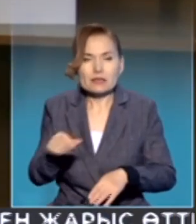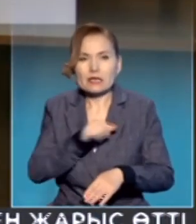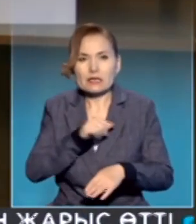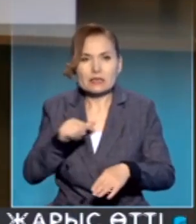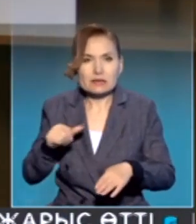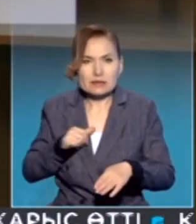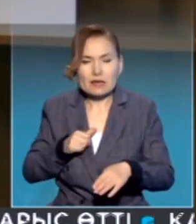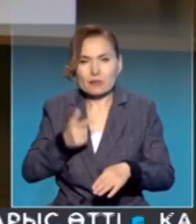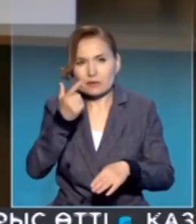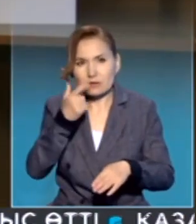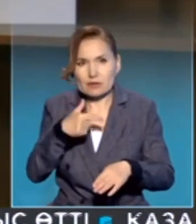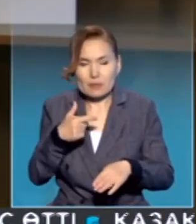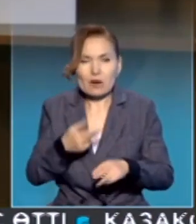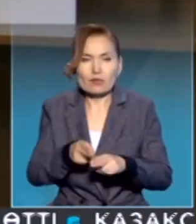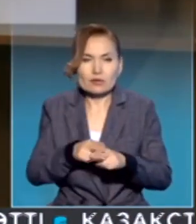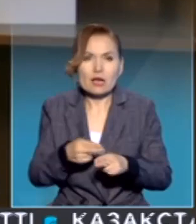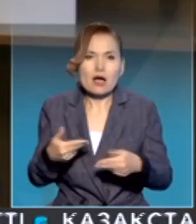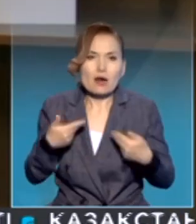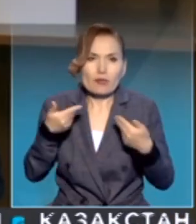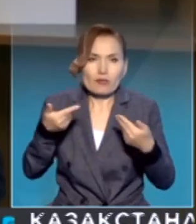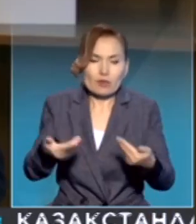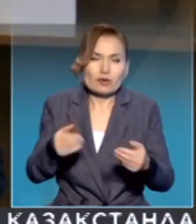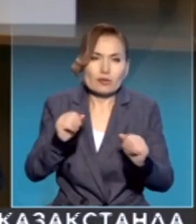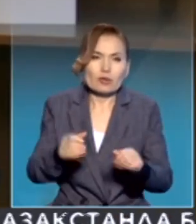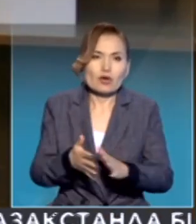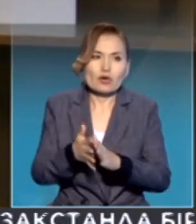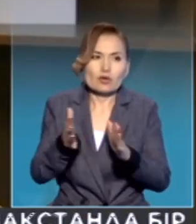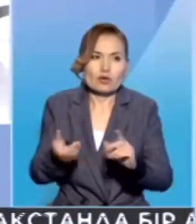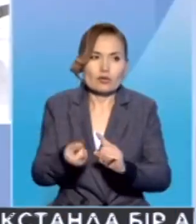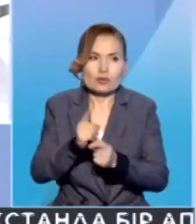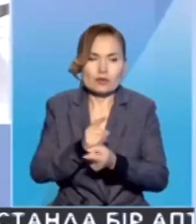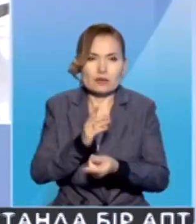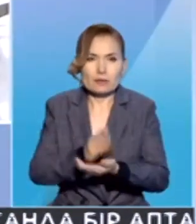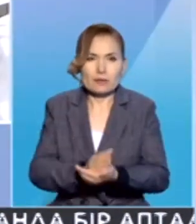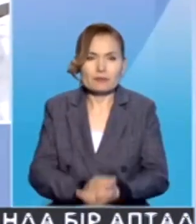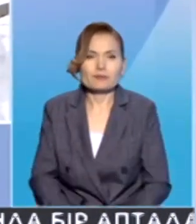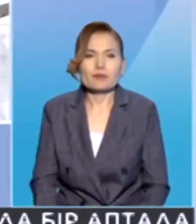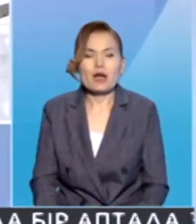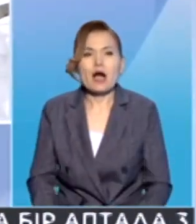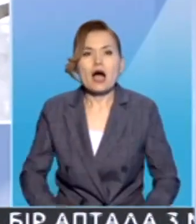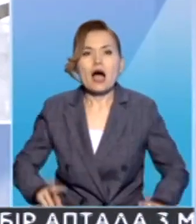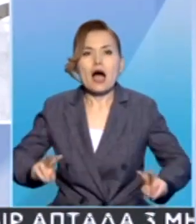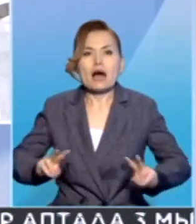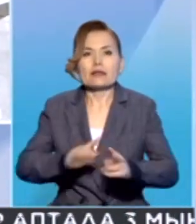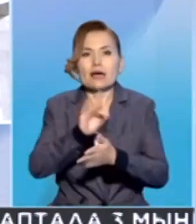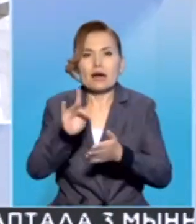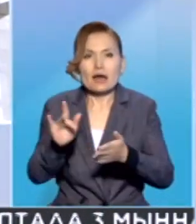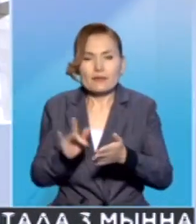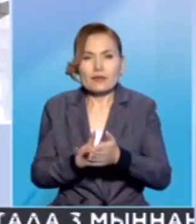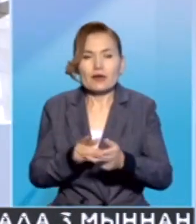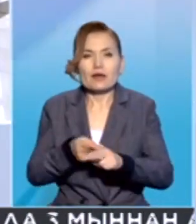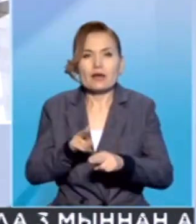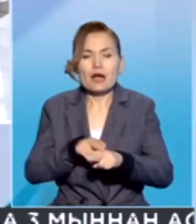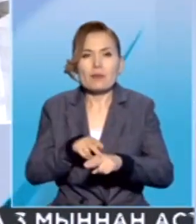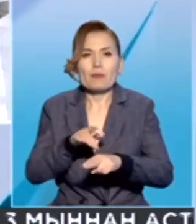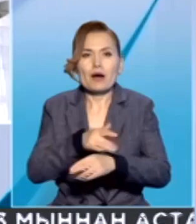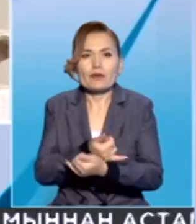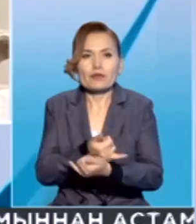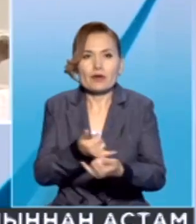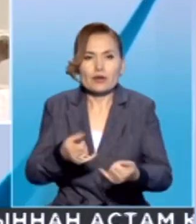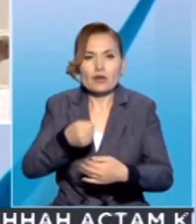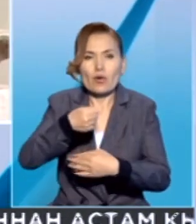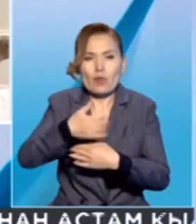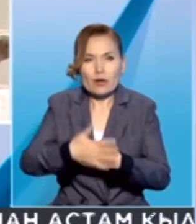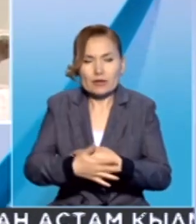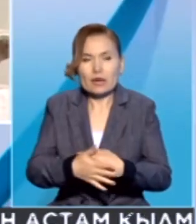азаматтардың өзін-өзі ұсыну бойынша сайланады. Бұл да ең үлкен өзгерістердің бірі. Елордада қамқор әлеуметтік қызмет көрсету орталығының